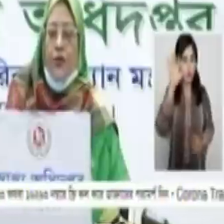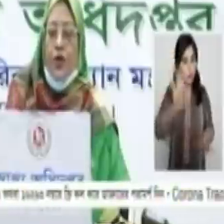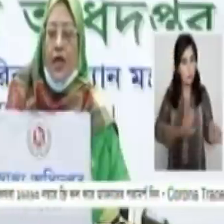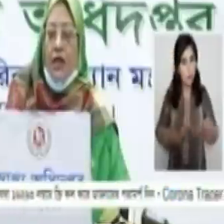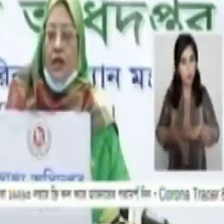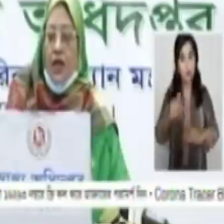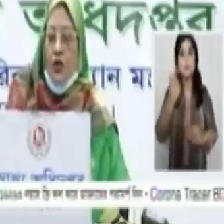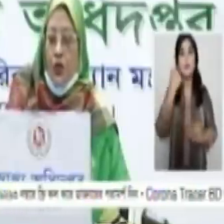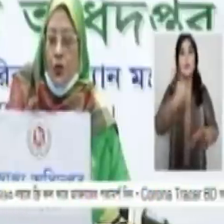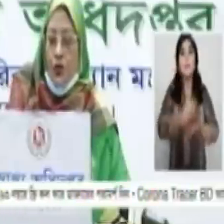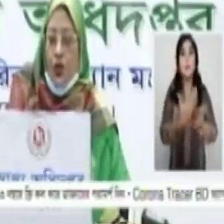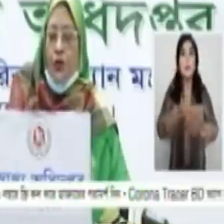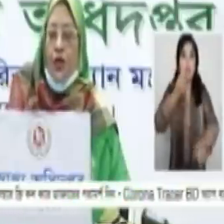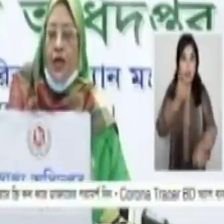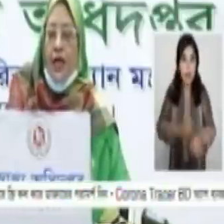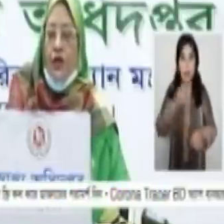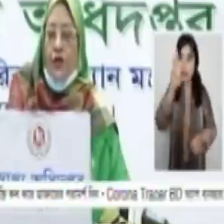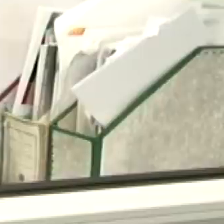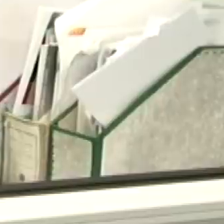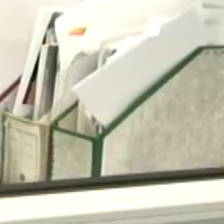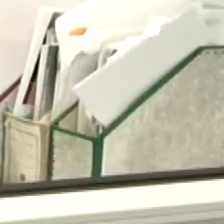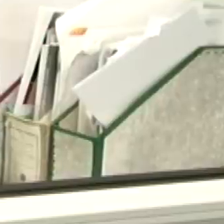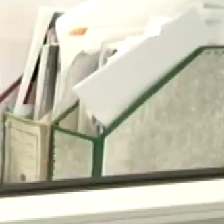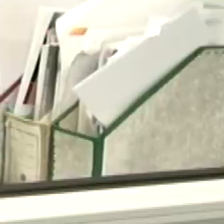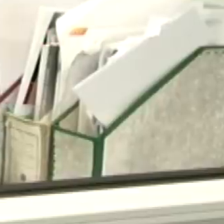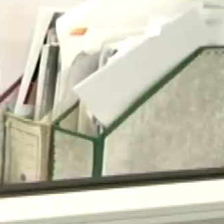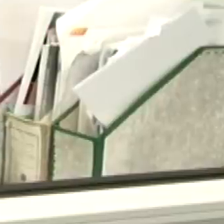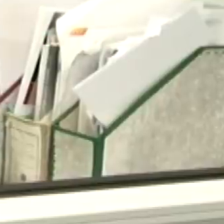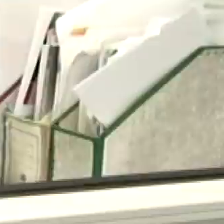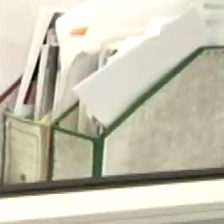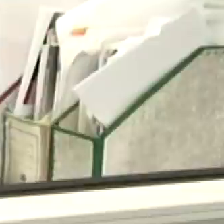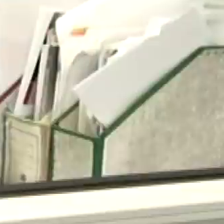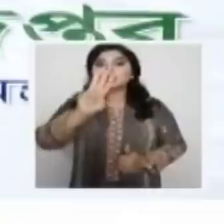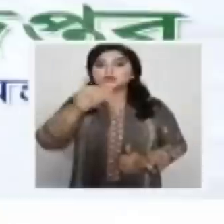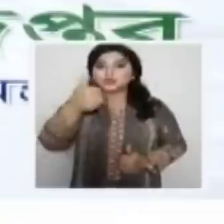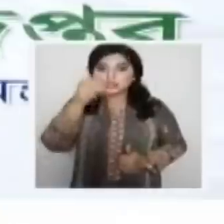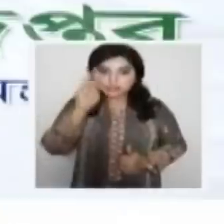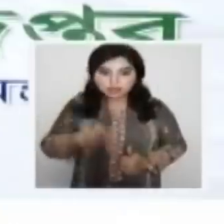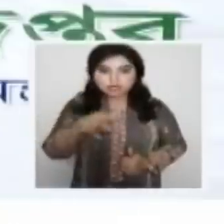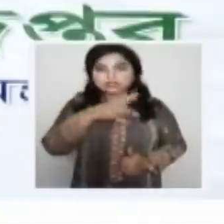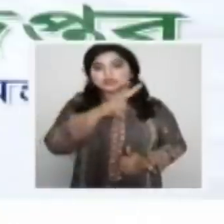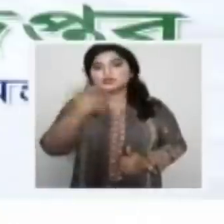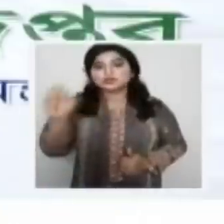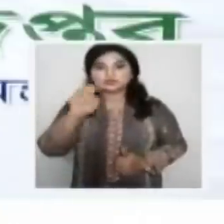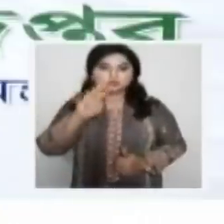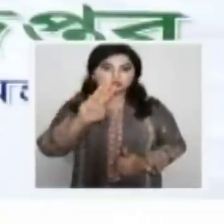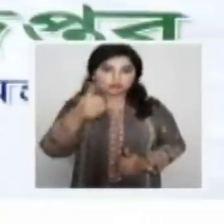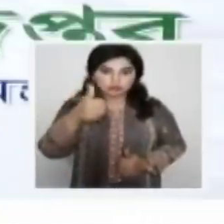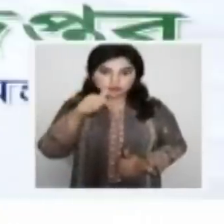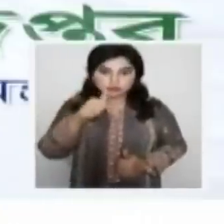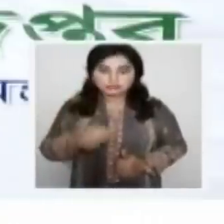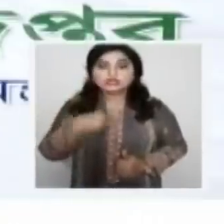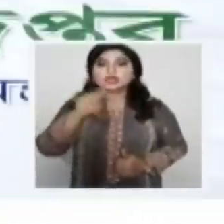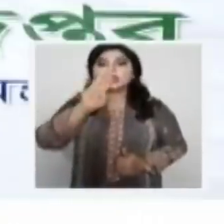এবং 81-90 বছরের মধ্যে একজন। 24 ঘন্টায় সুস্থ হয়েছেন 2,237 জন, এবং এ পর্যন্ত সুস্থ